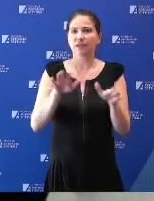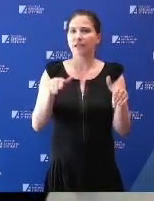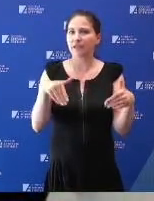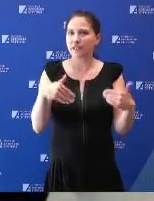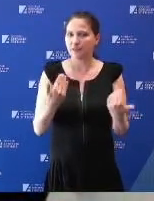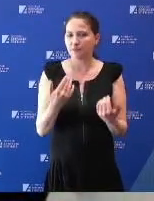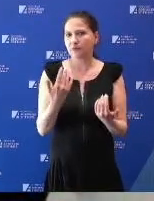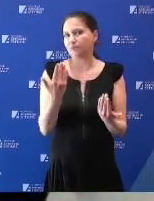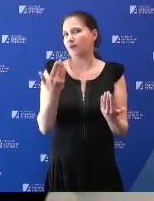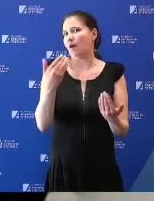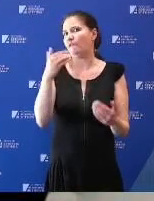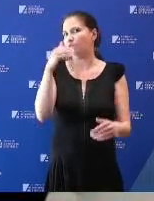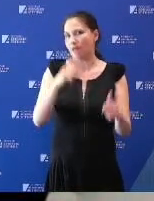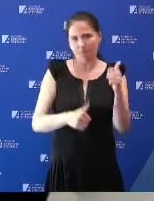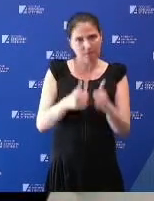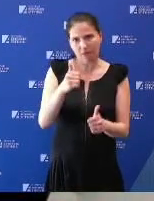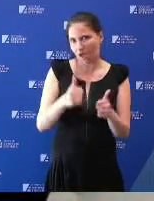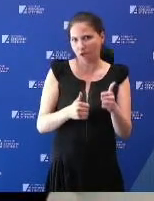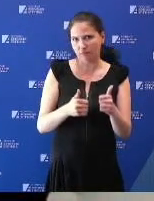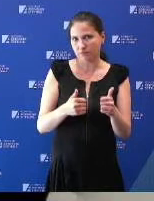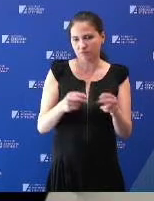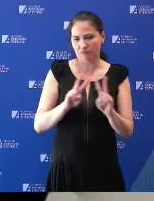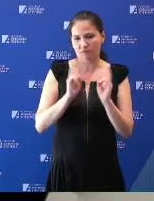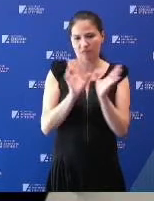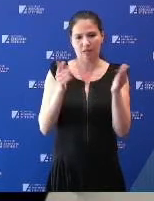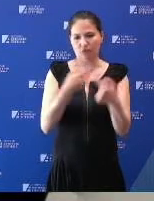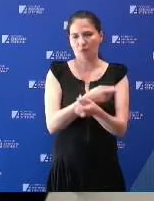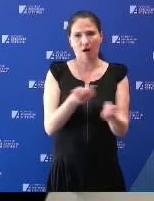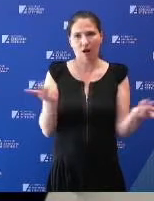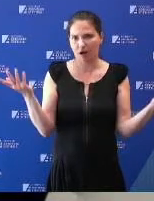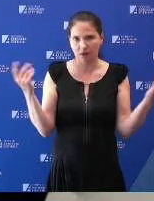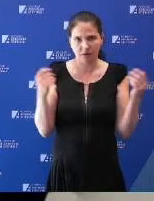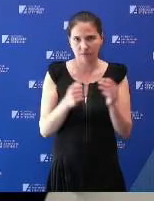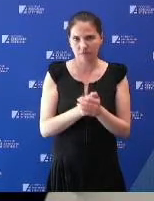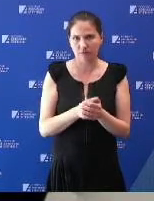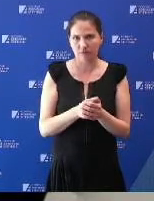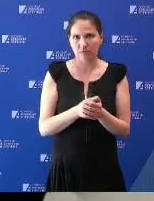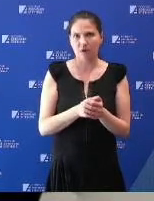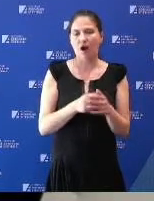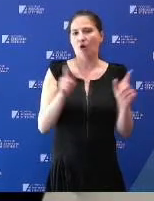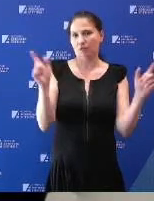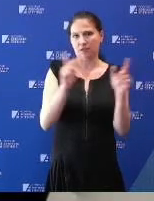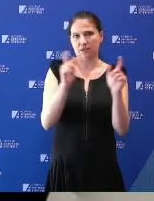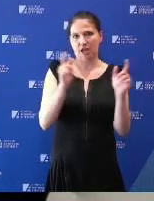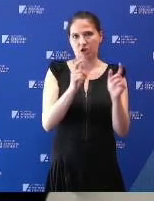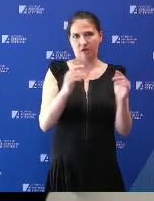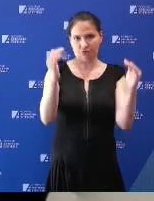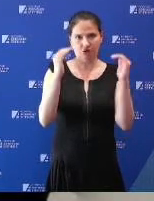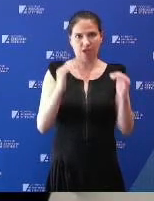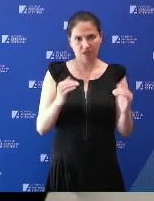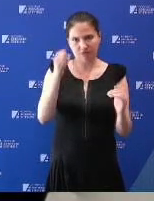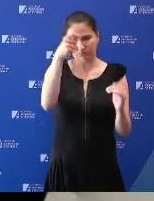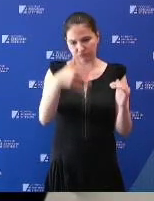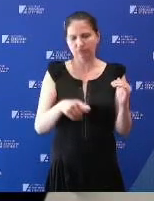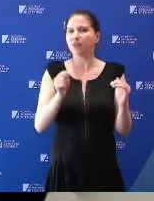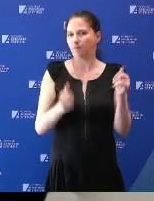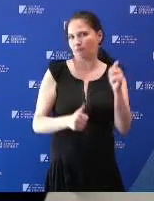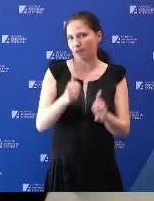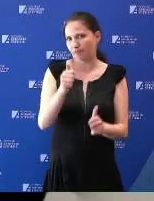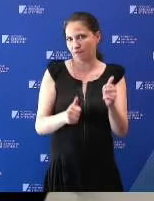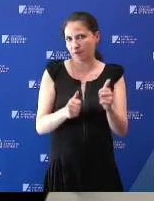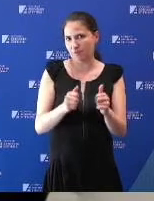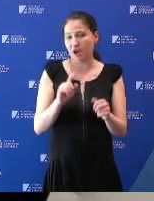Wettbewerb überall auf der Welt, auch innerhalb der verschiedenen Gesellschaftsschichten. Und was wir tun müssen, ist,